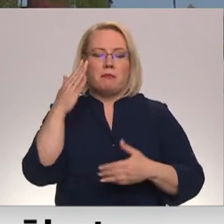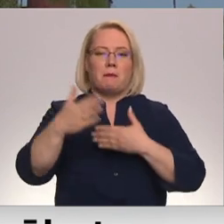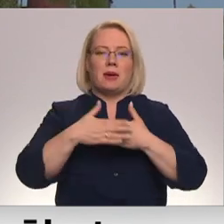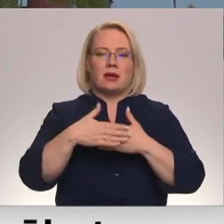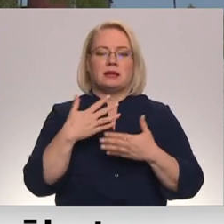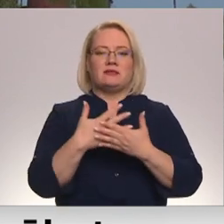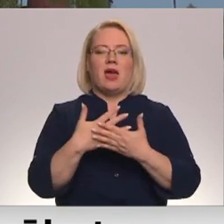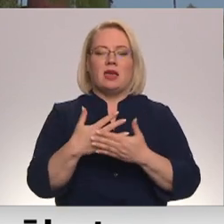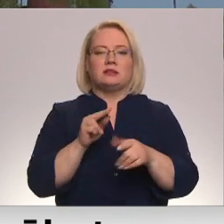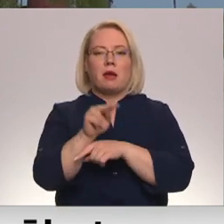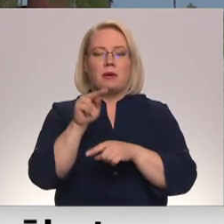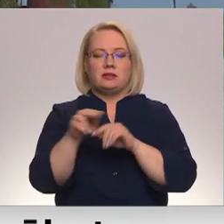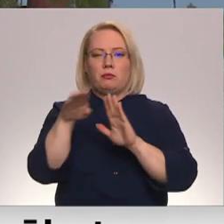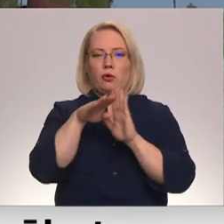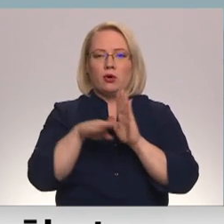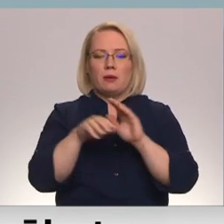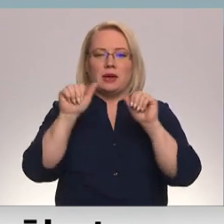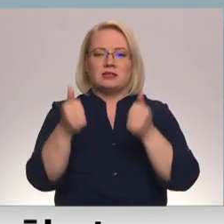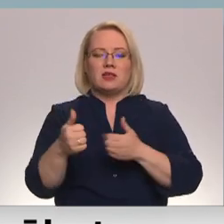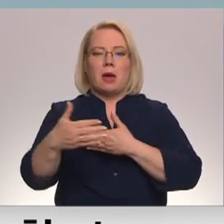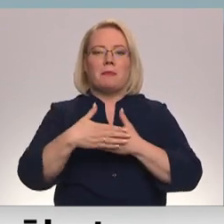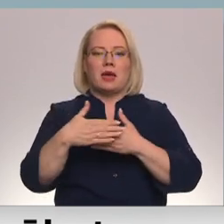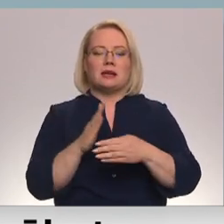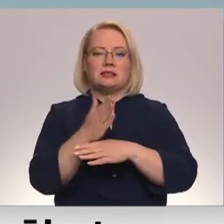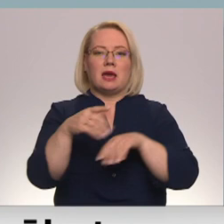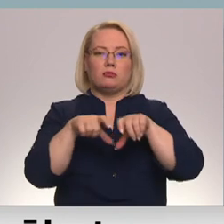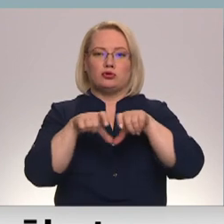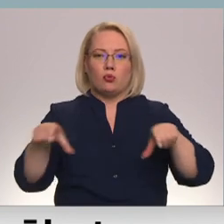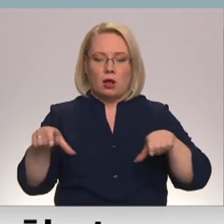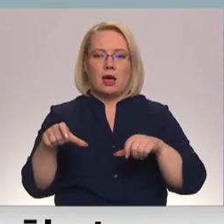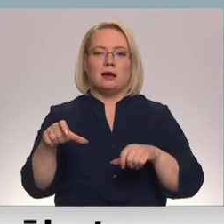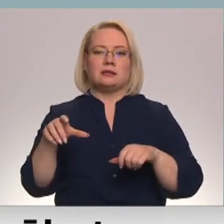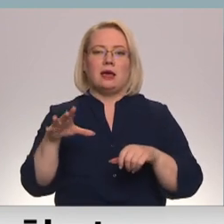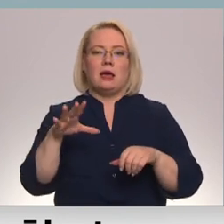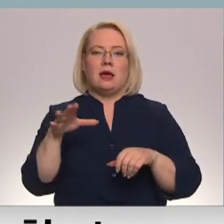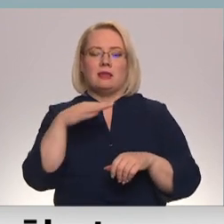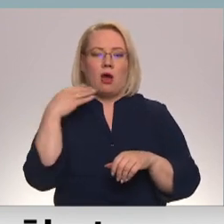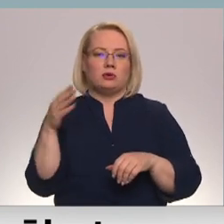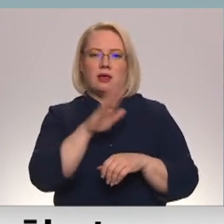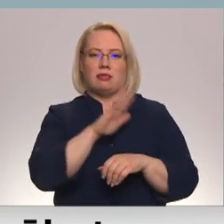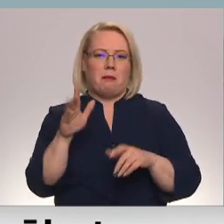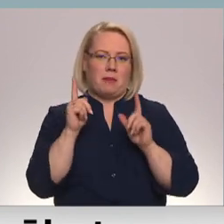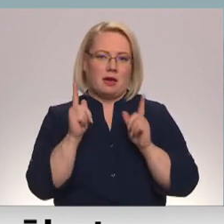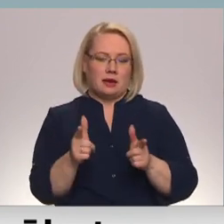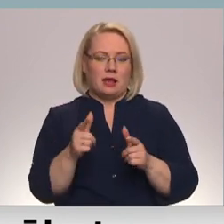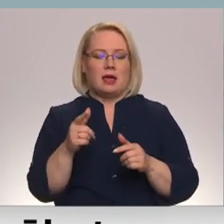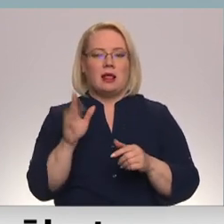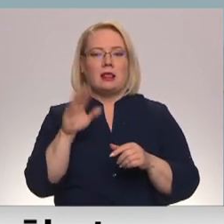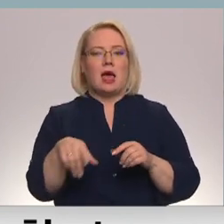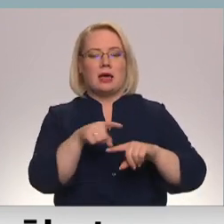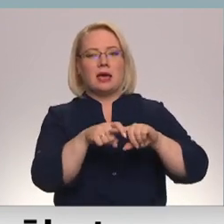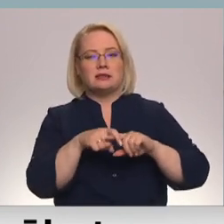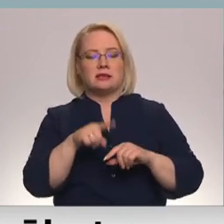zvejas apmācību programmas izveidi piekrastes ciemu skolās, lielākoties vīri nepiekrīt. Viņi prāt, lai piesaistītu jauno